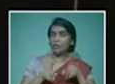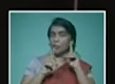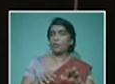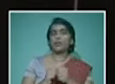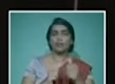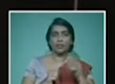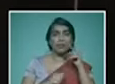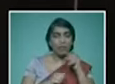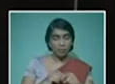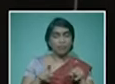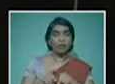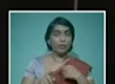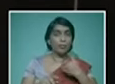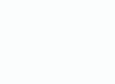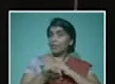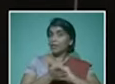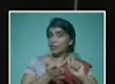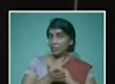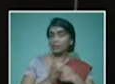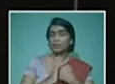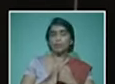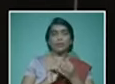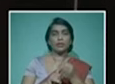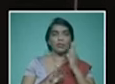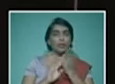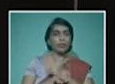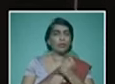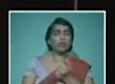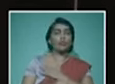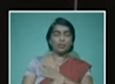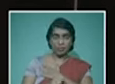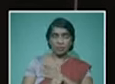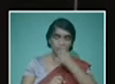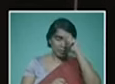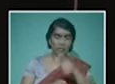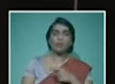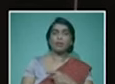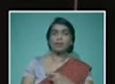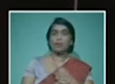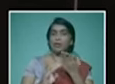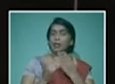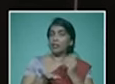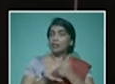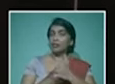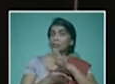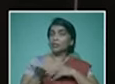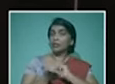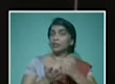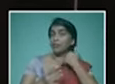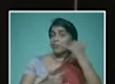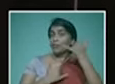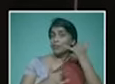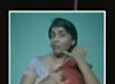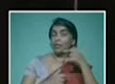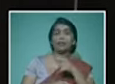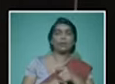දේවල් කරන්නේ ඔබතුමාට හැකියාව තිබ්බනම් ගරු ජනාධිපති හිටපු ගෝඨාභය රාජපක්ෂ මැතිතුමාට අර එක දිගට ලියුම් ලියල කෝල් කරපු